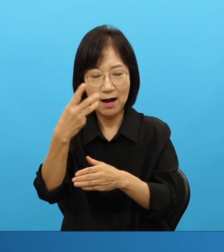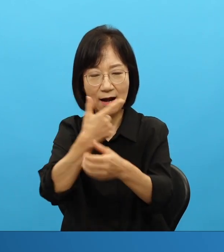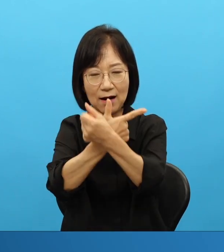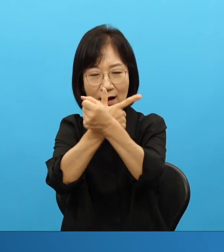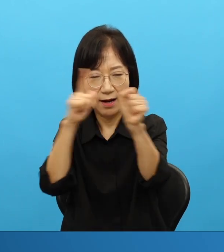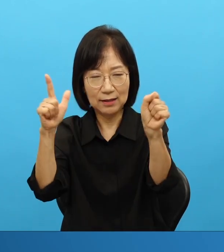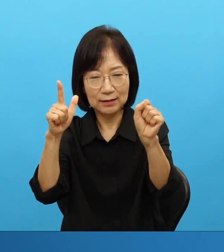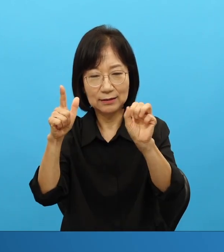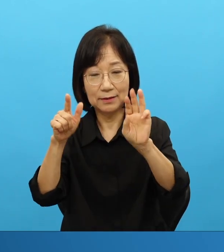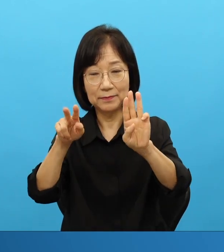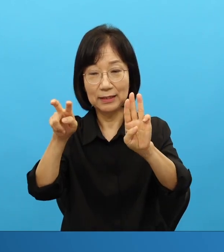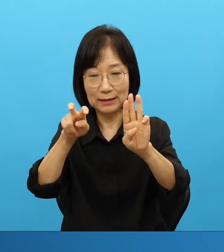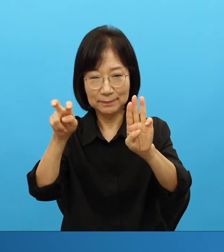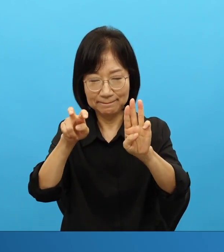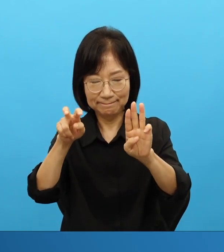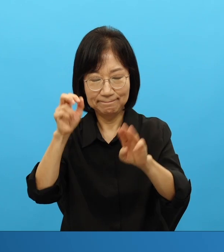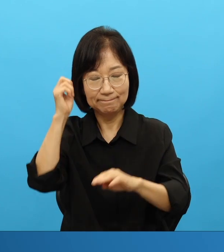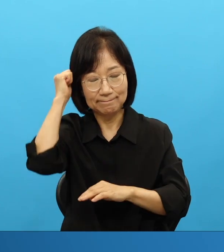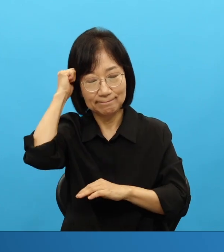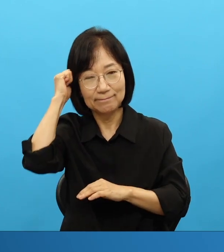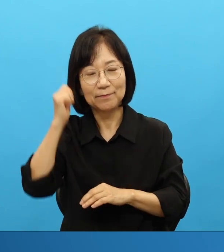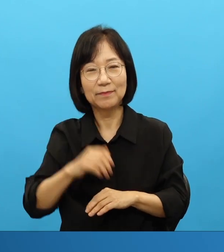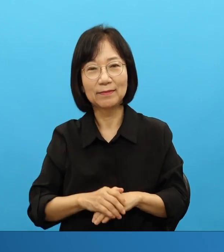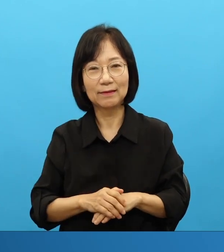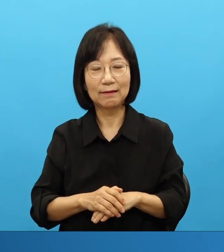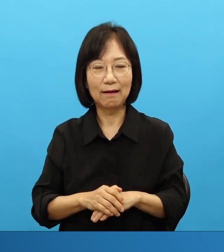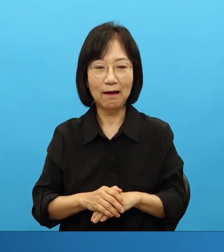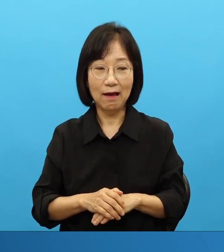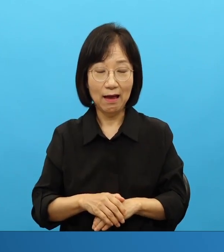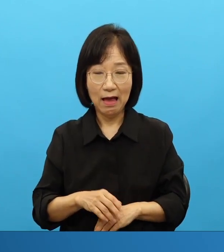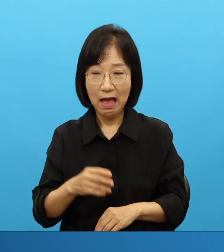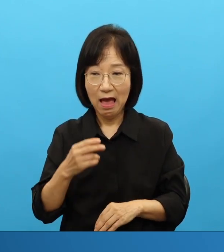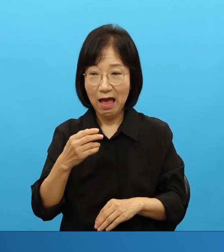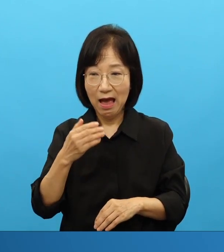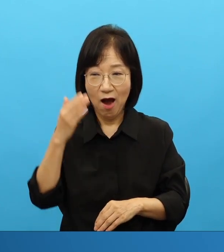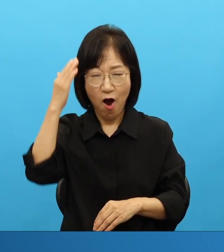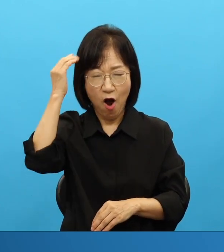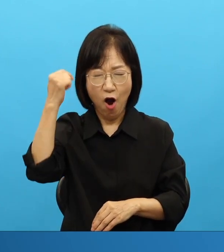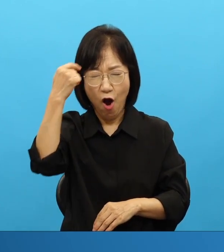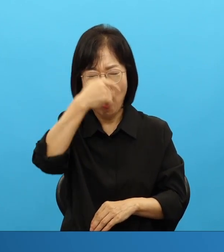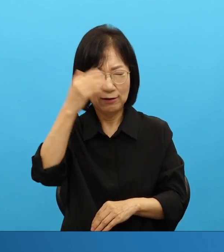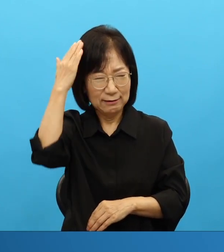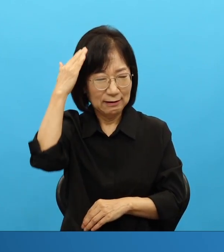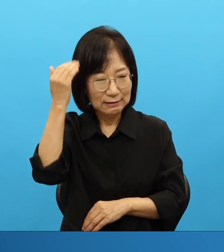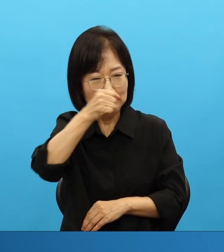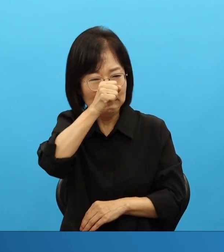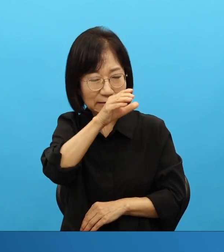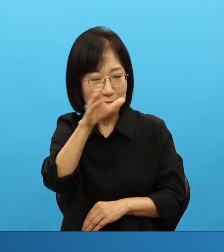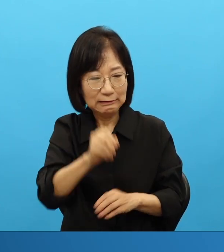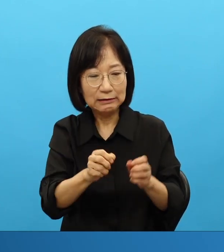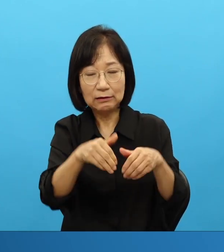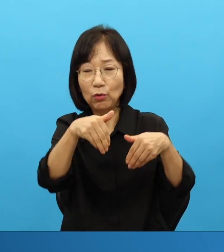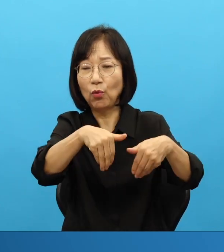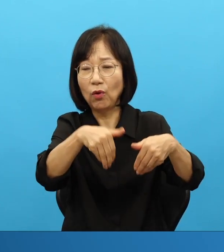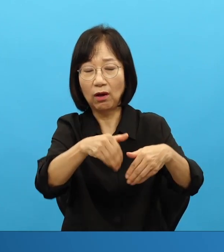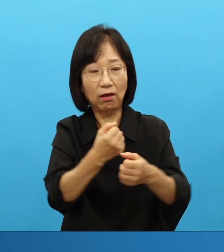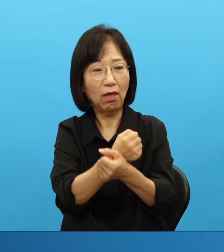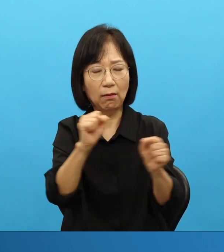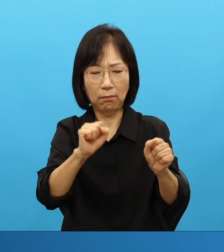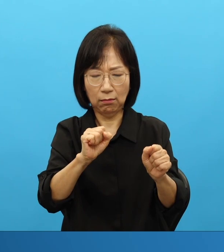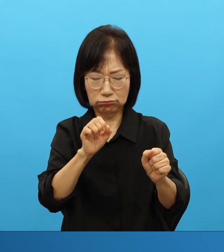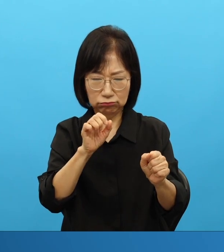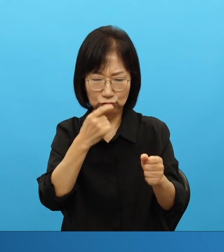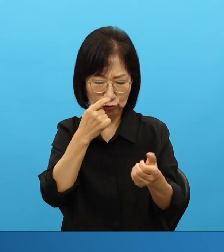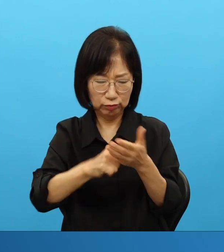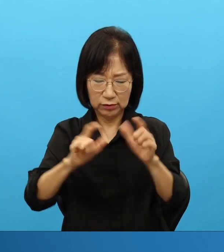3:28. 미국에서 있을 수 없는 일이 그 해방식이다. And he carried out a work that could not be done in America at the time. 그럼